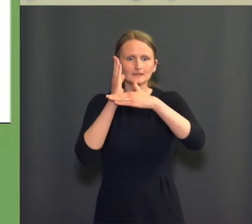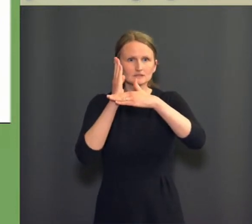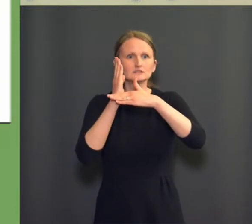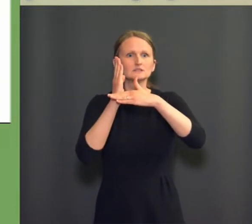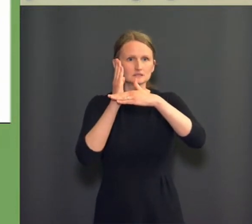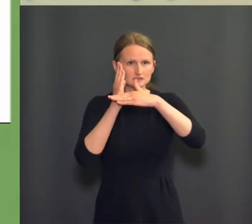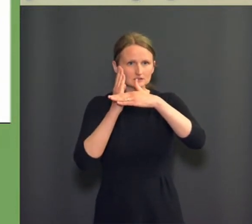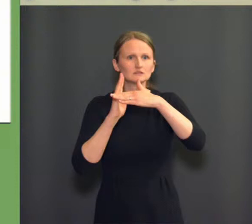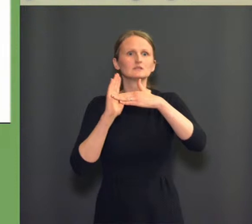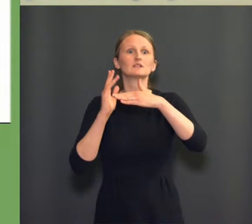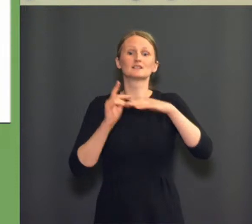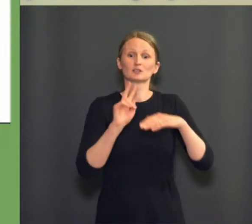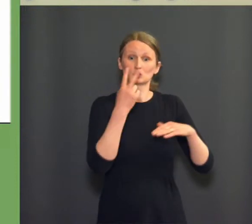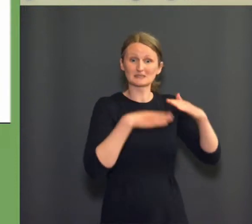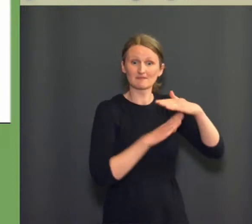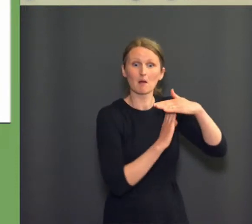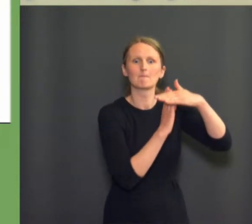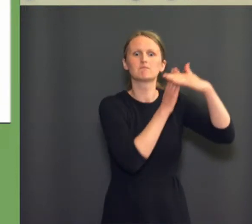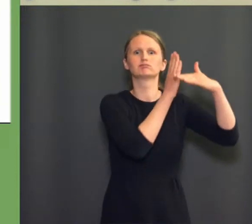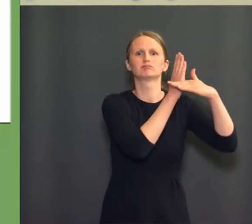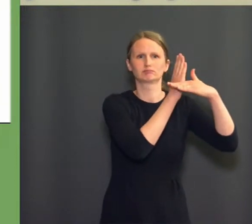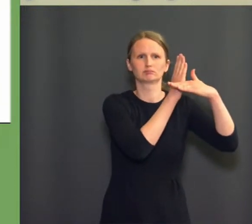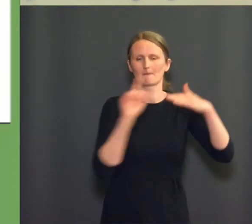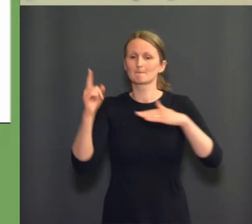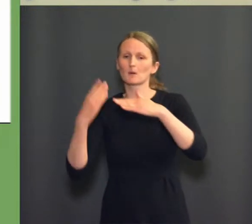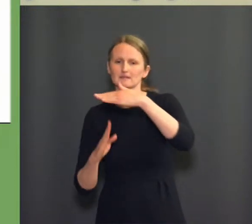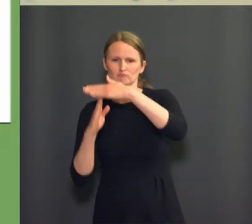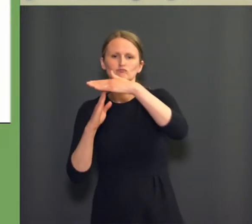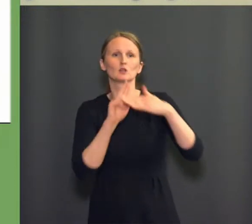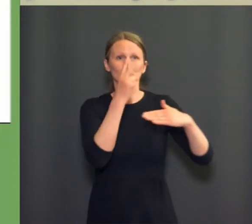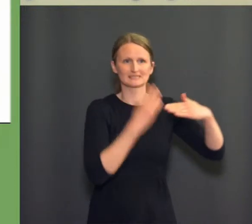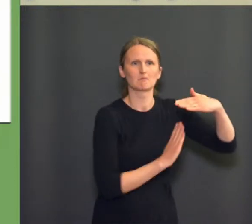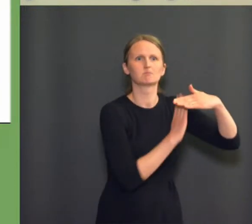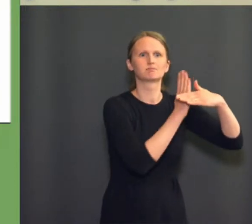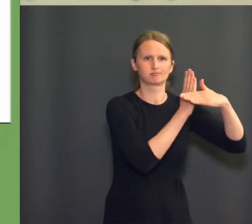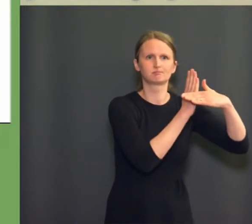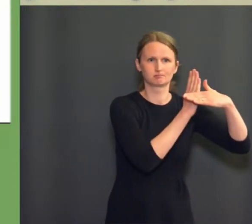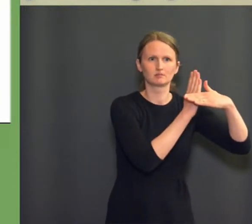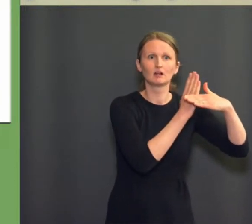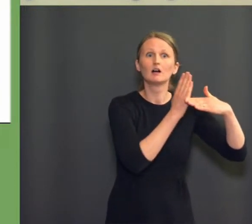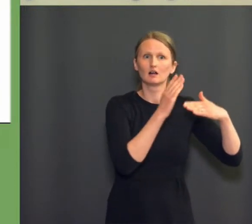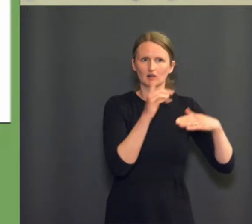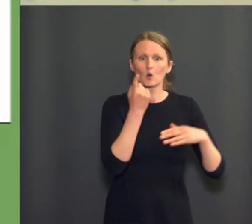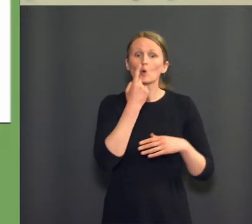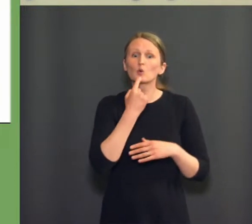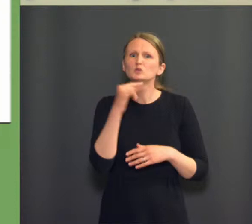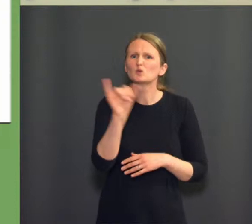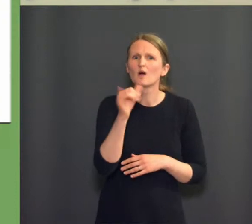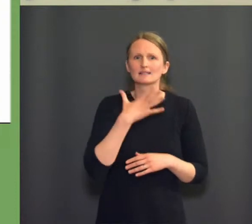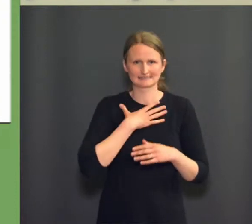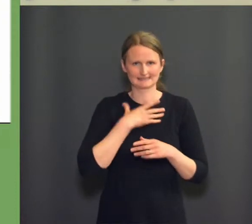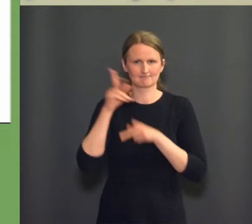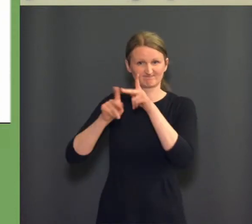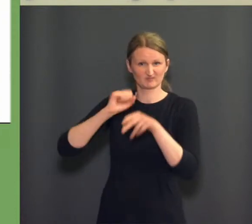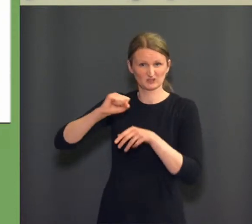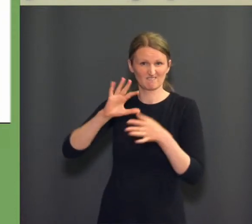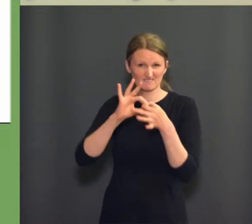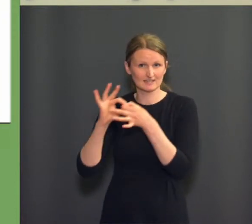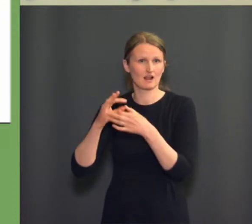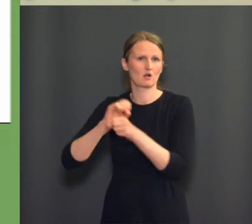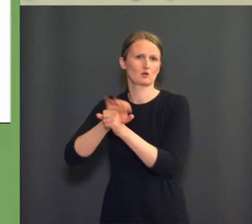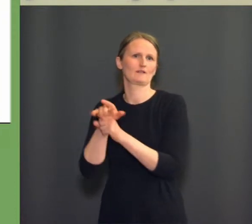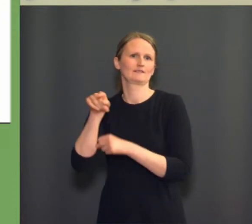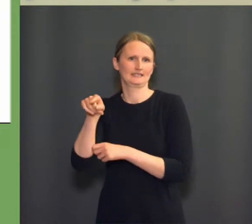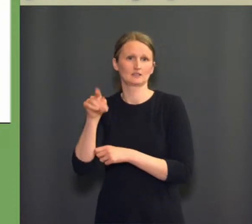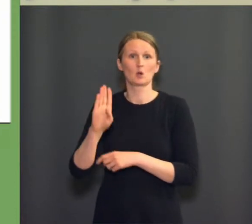les patients Covid qui sont en soins intensifs et vous voyez en bleu les patients non Covid qui sont en soins intensifs. Comme vous le voyez, au total, nous